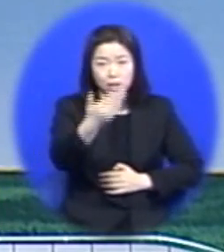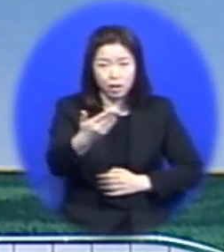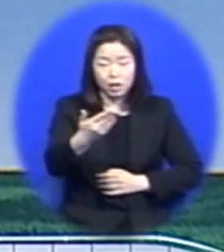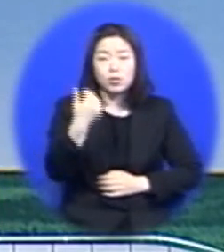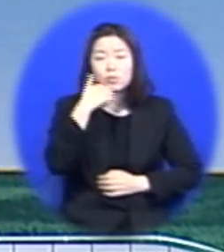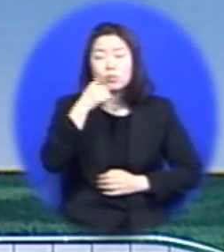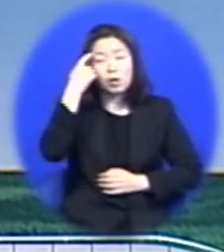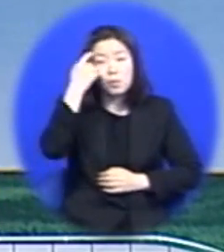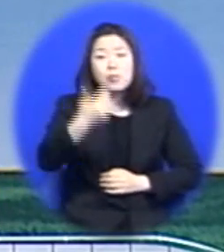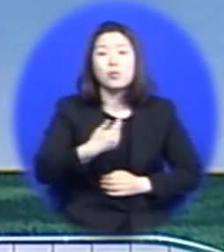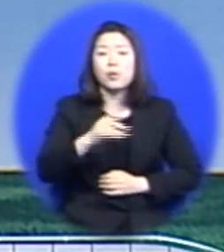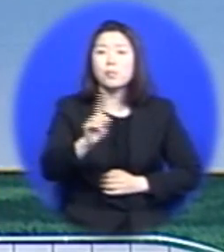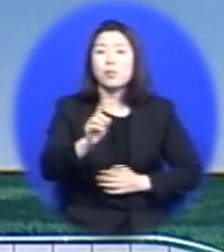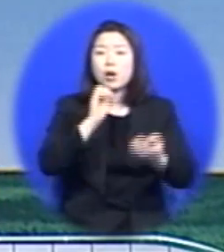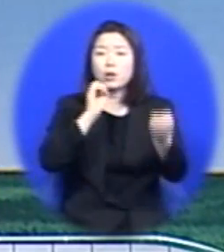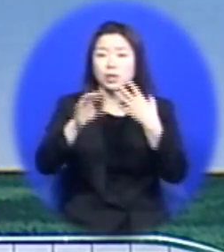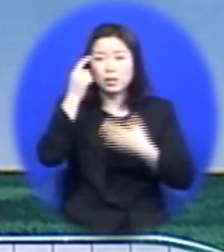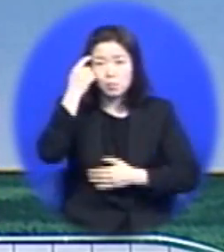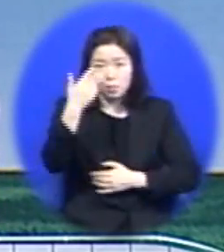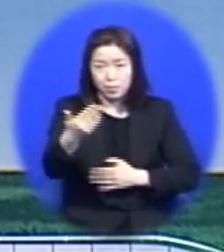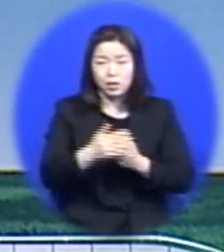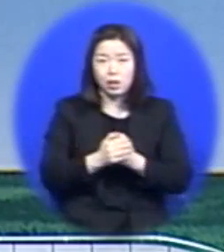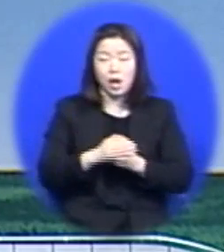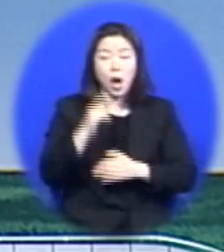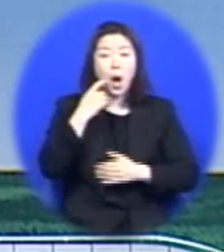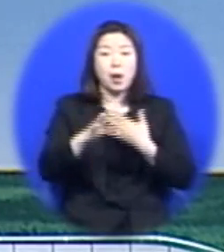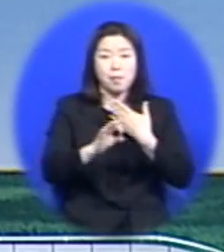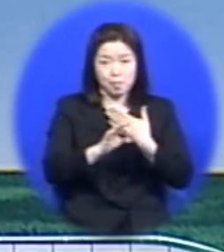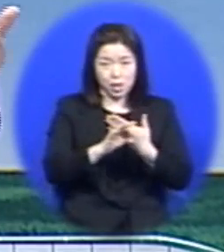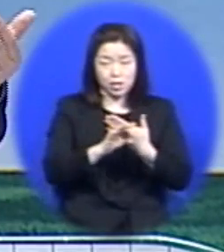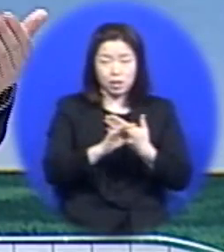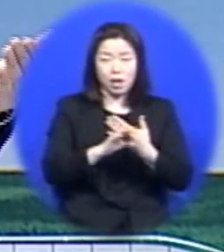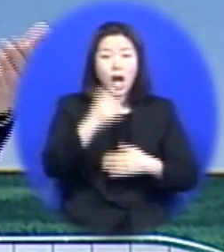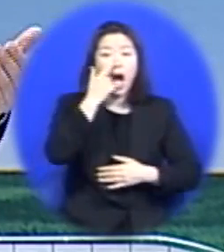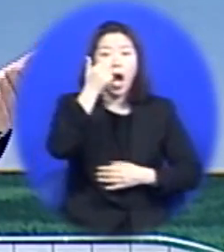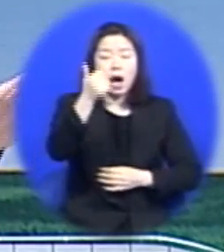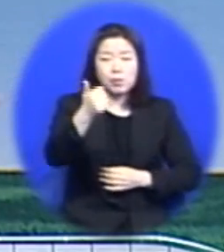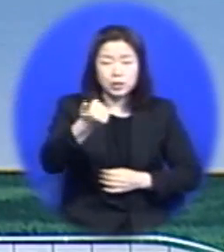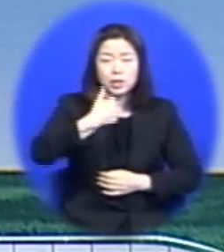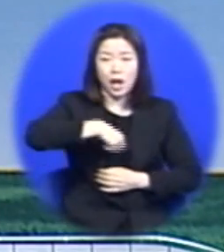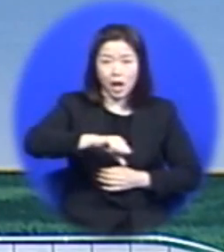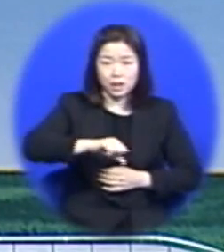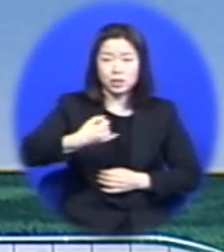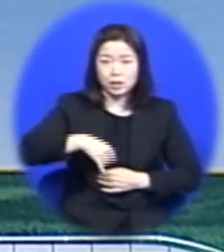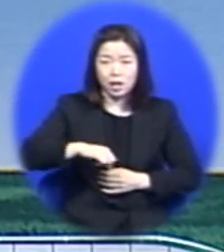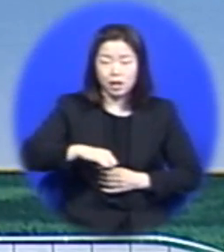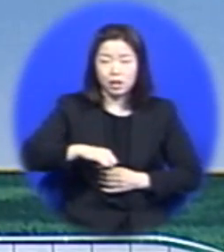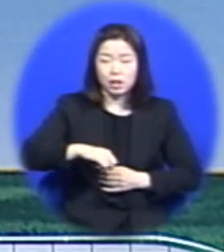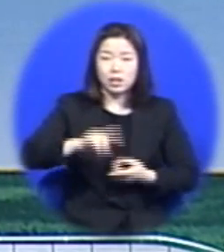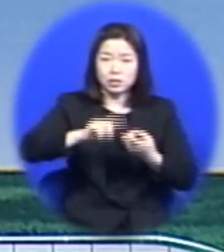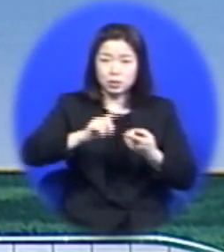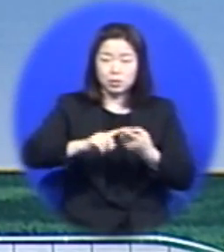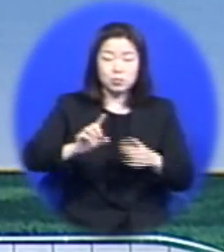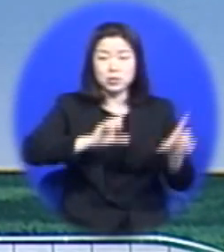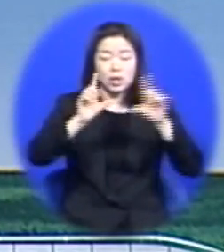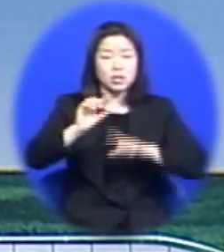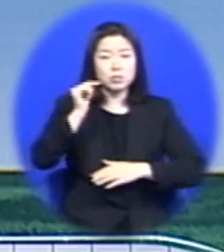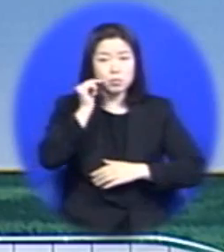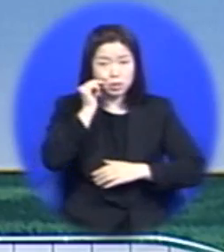물으면 여러분 뭐라고 대답합니까? 만약에 여러분이 아버지의 아들과 딸답게 살지 못했다고 해서